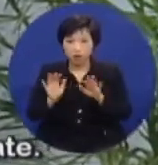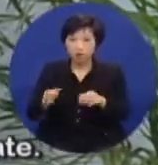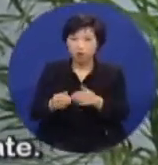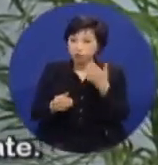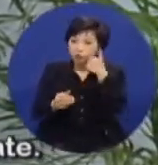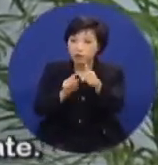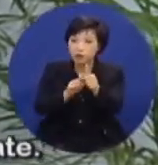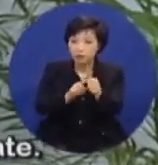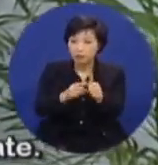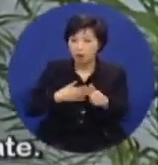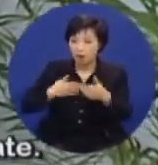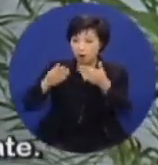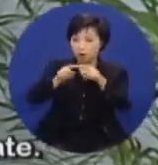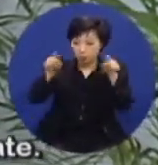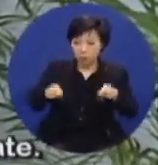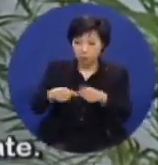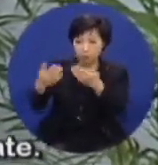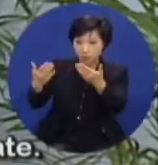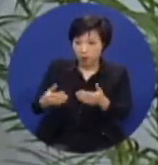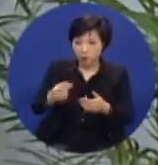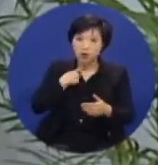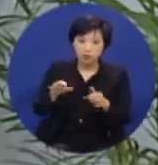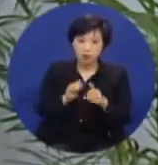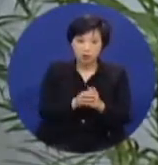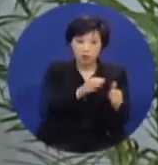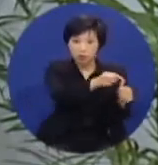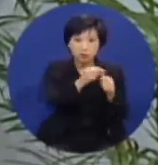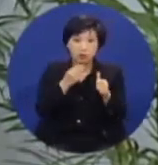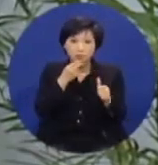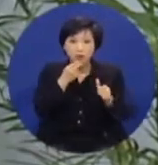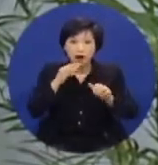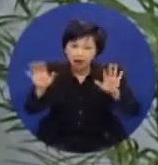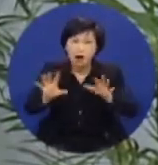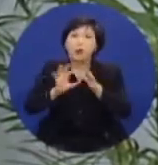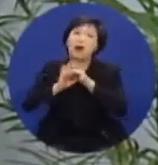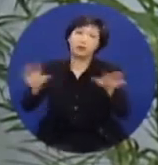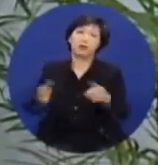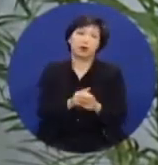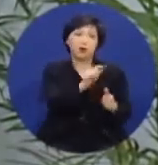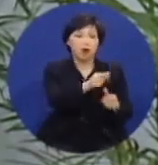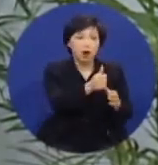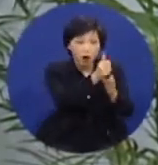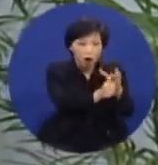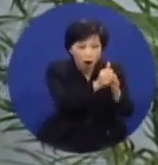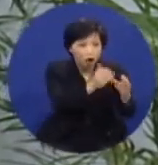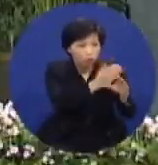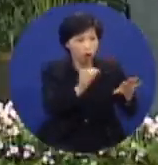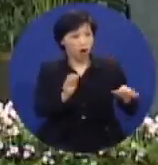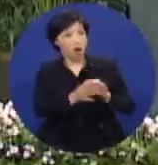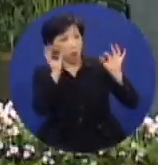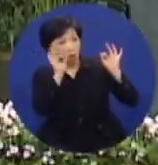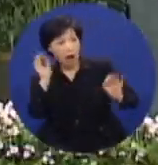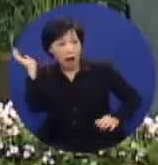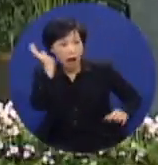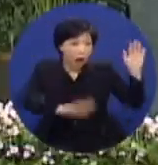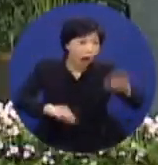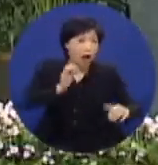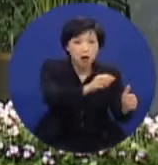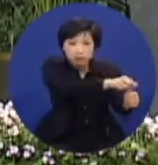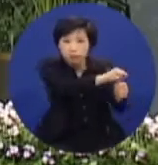떨었던 현관 없어요 뿔의 바친 사람은 굴려서 새기고 싶은 것은 익명 입장이 또 똑같이 살리고 싶은